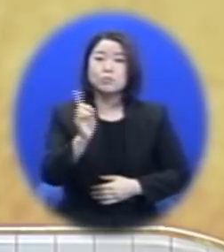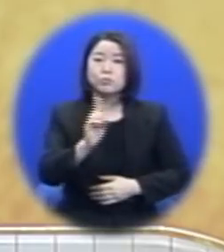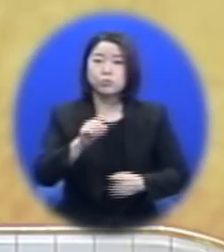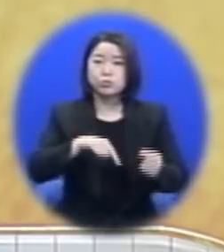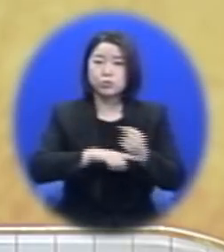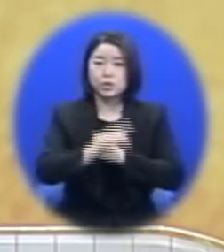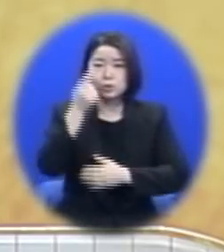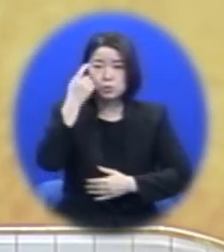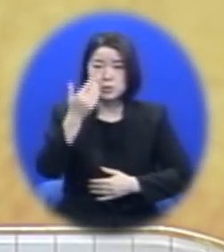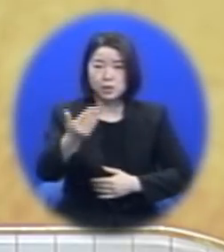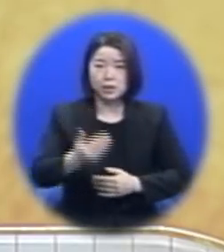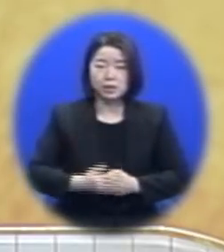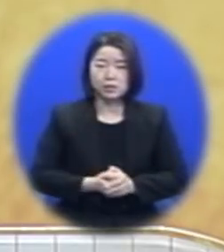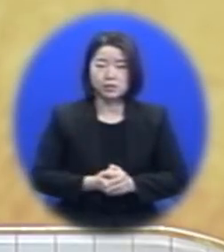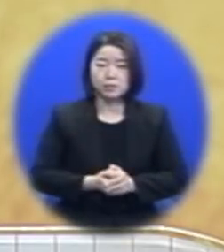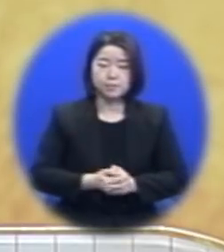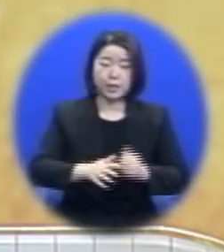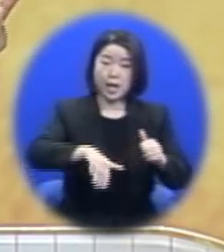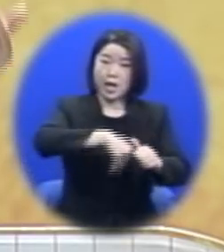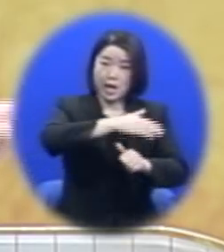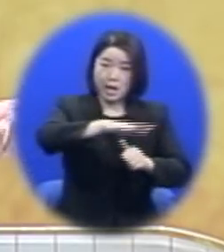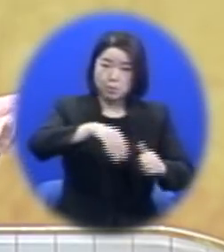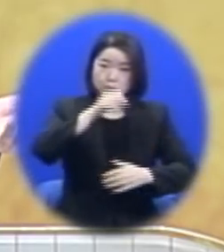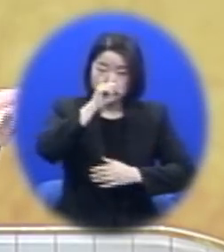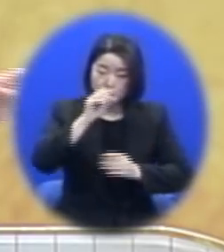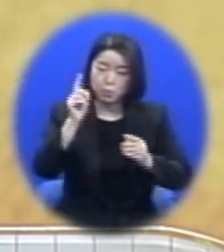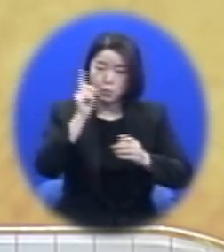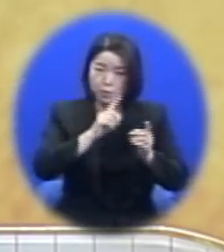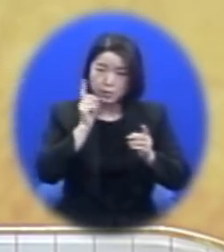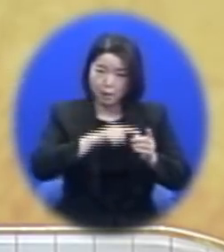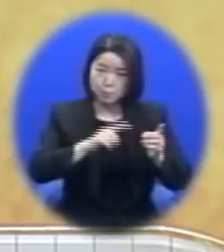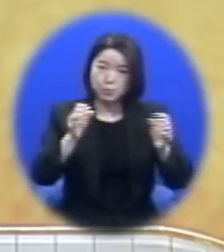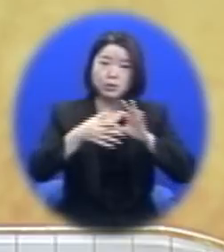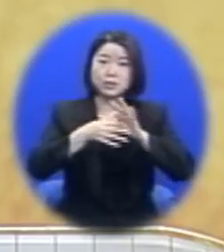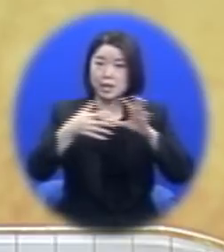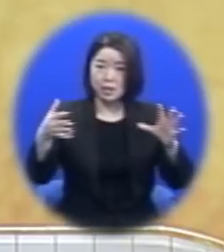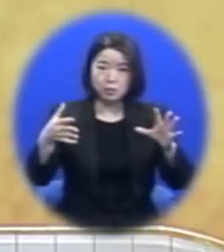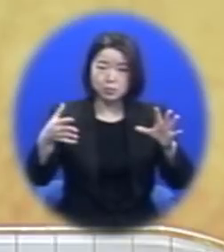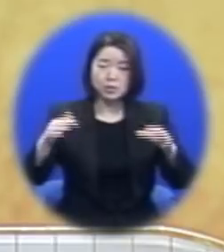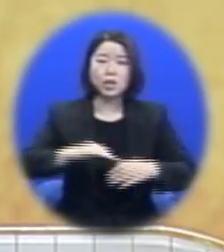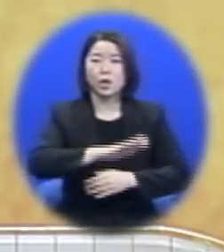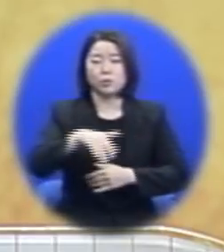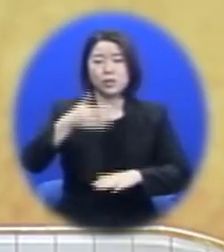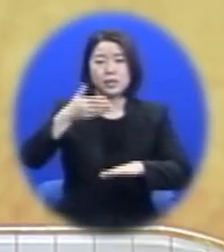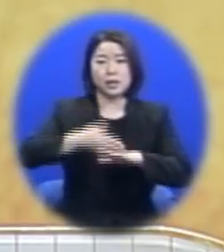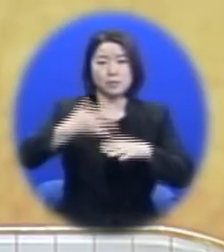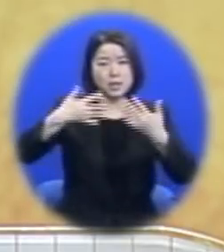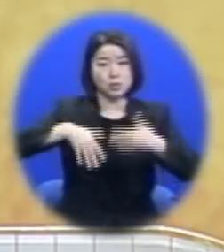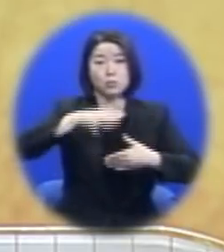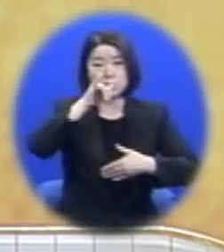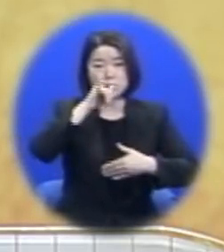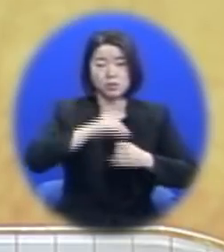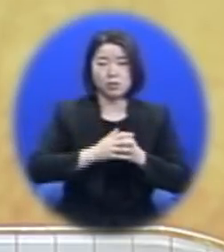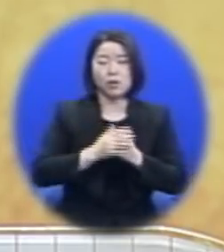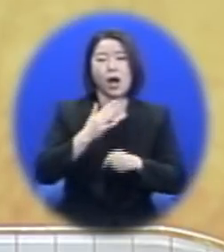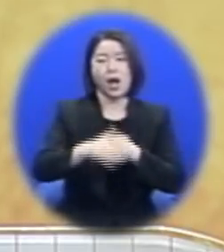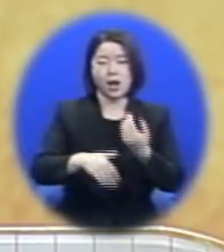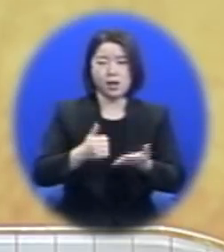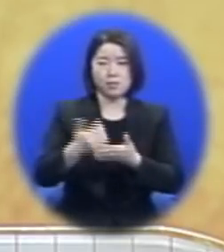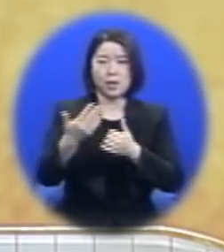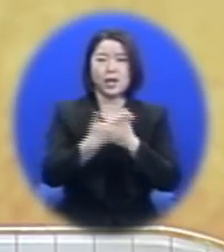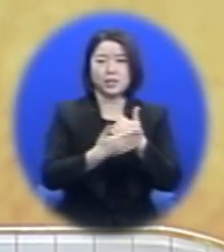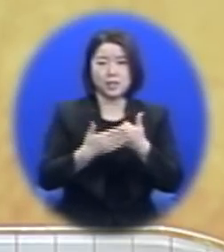까닭이죠? 형편이 좋고 나쁘고를 떠나서 우리에게는 감사의 조건이 있다는 것이죠. 하나님의 은혜입니다.